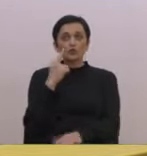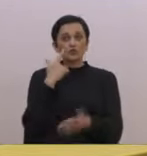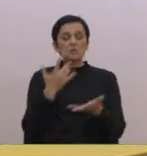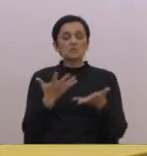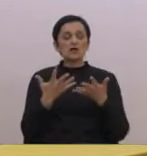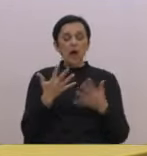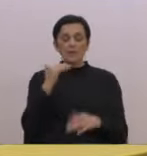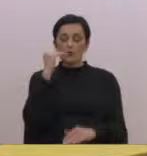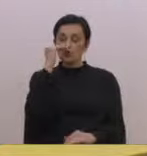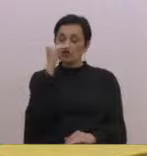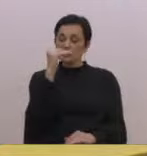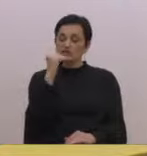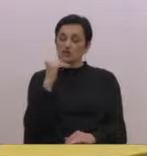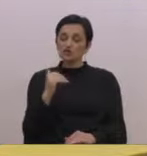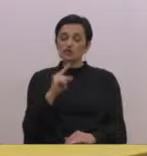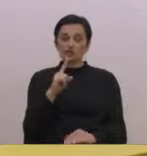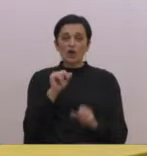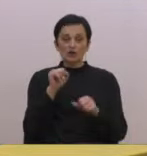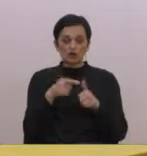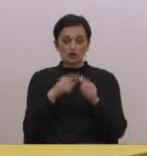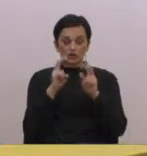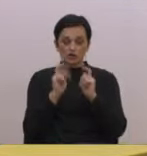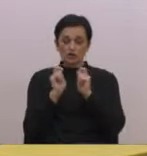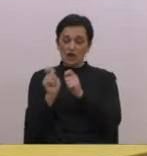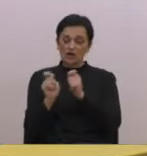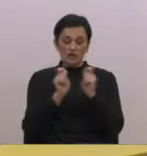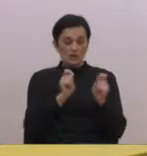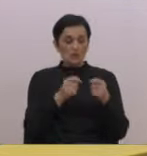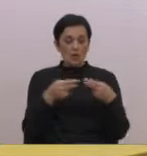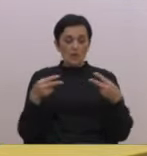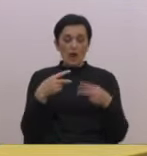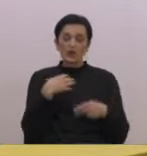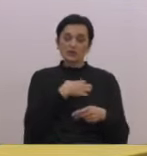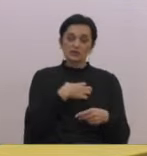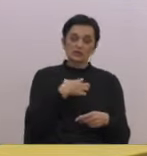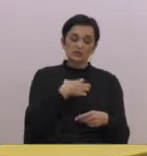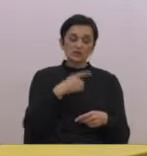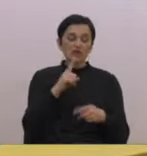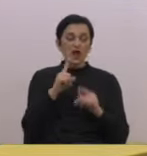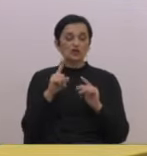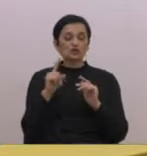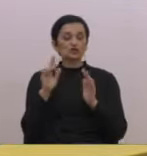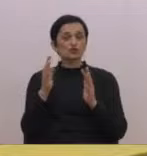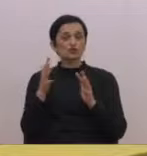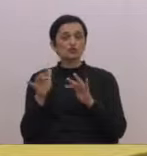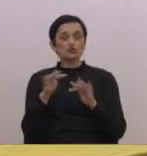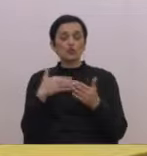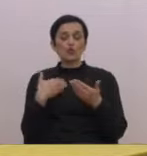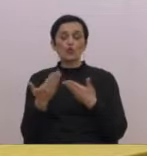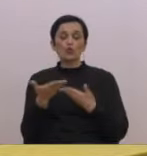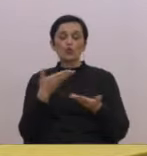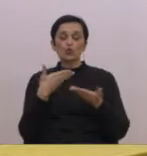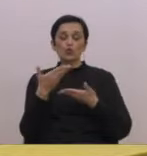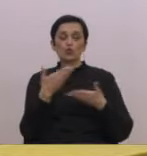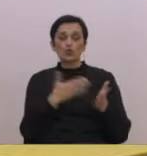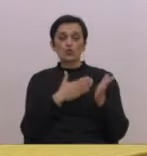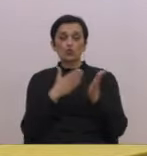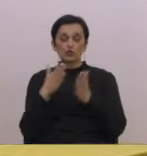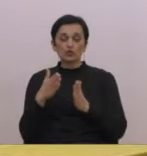კრიტერიუმების არსებობა თუ რა შემთხვევაში შეიძლება ეწოდოს ამა თუ იმ პარტნიორს სტრატეგიული და რა შემთხვევაში შეიძლება იყოს ურთიერთობა გადასული